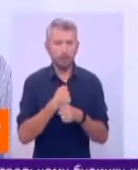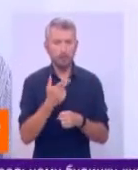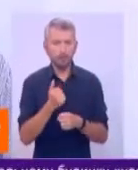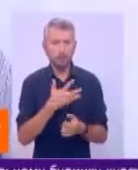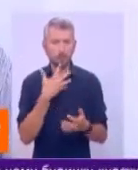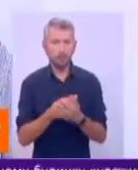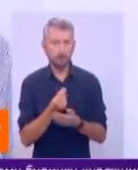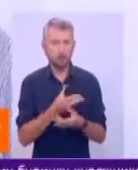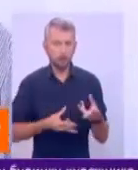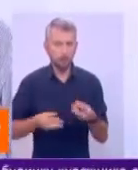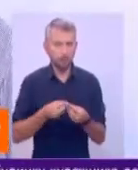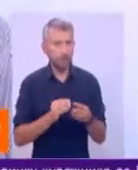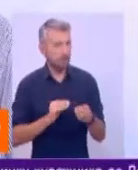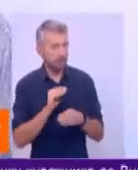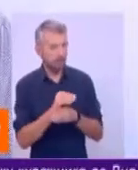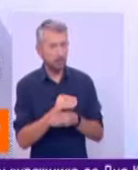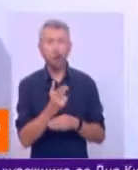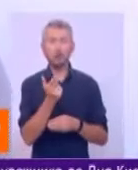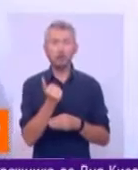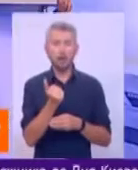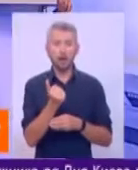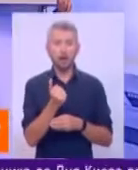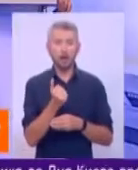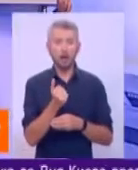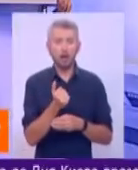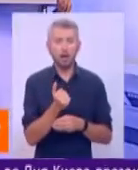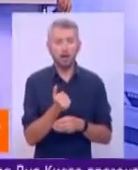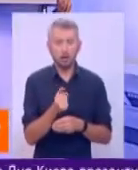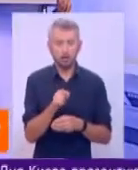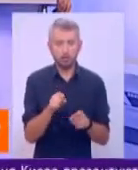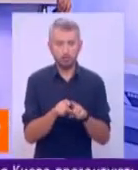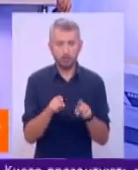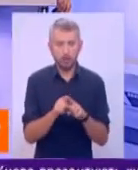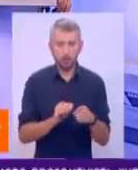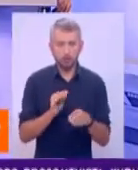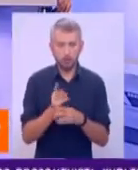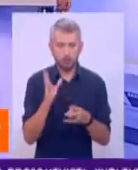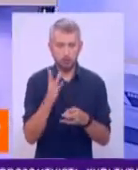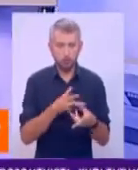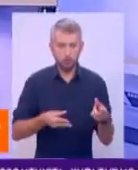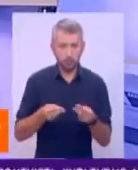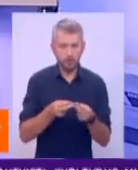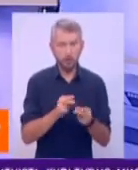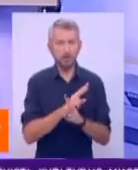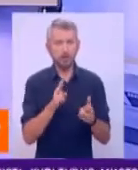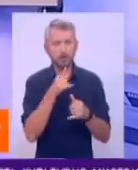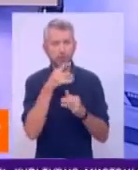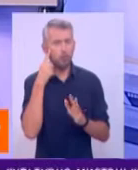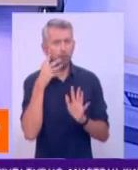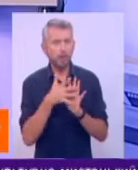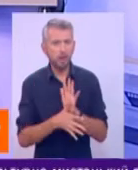это собрались. Дополнительно, да, вы имеете в виду? Да, а про нынешнем то же самое будет дополнительно. Дело в том, что придется сбрасываться. Ребят, никак не могут понять, знаешь,